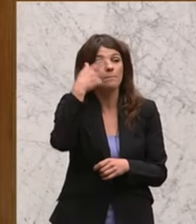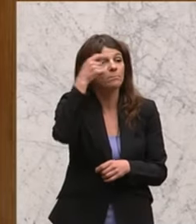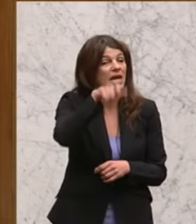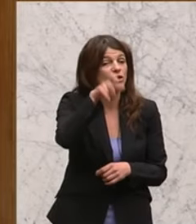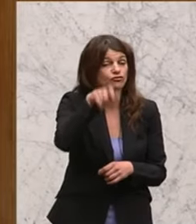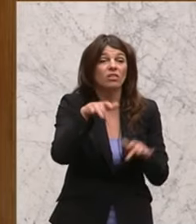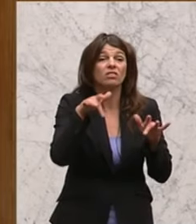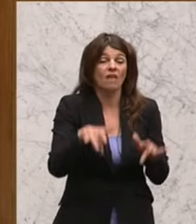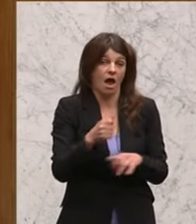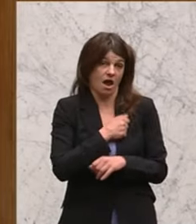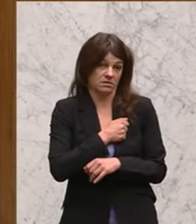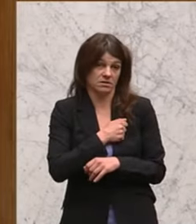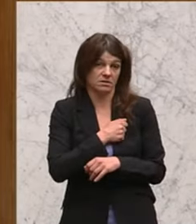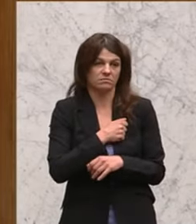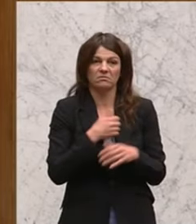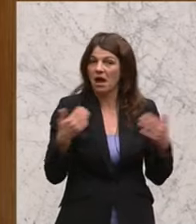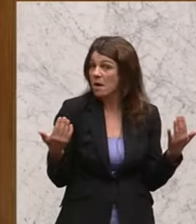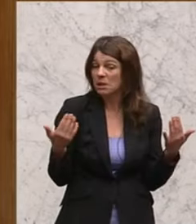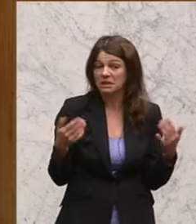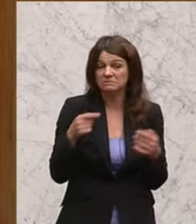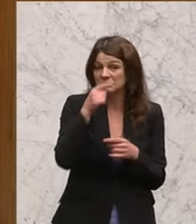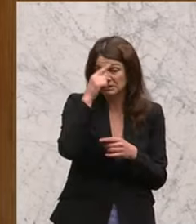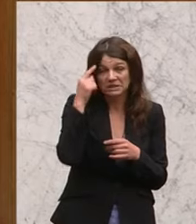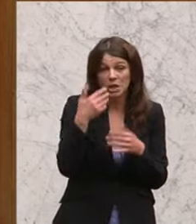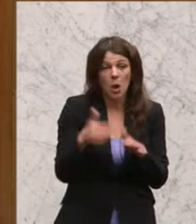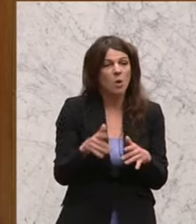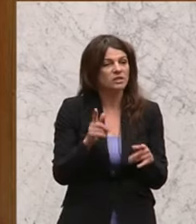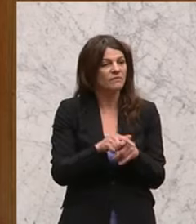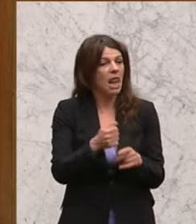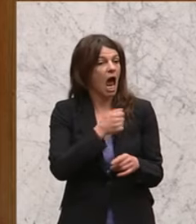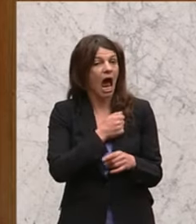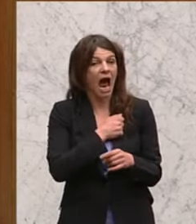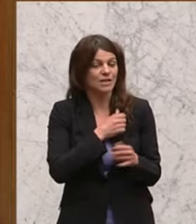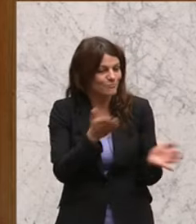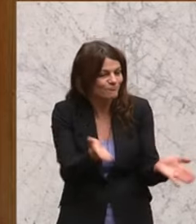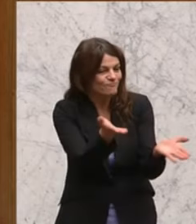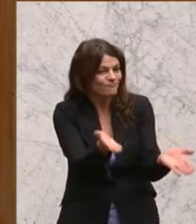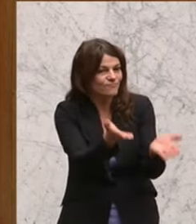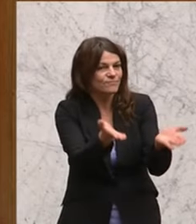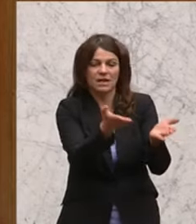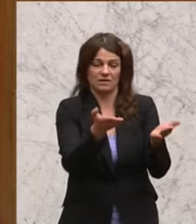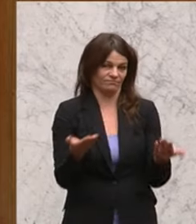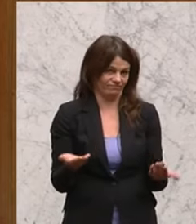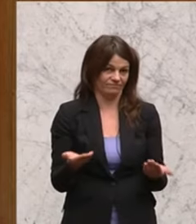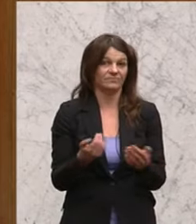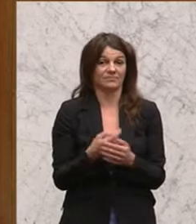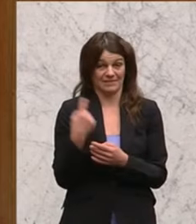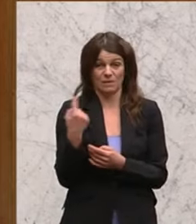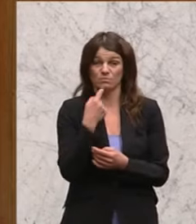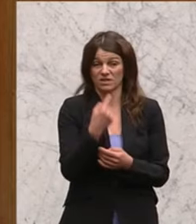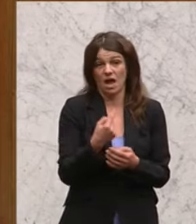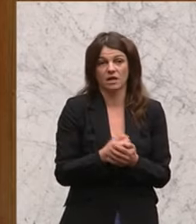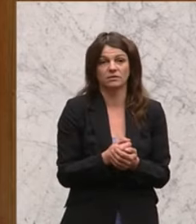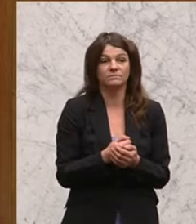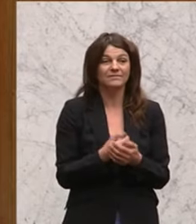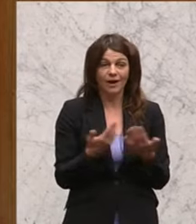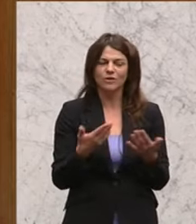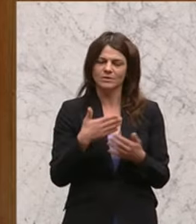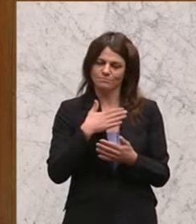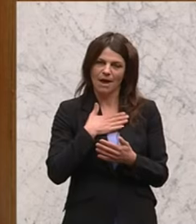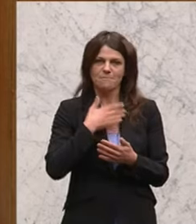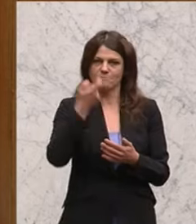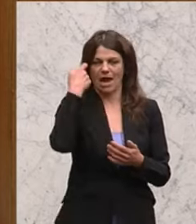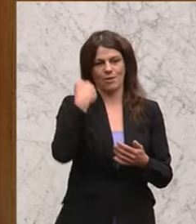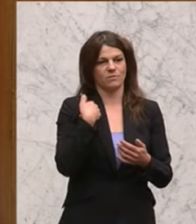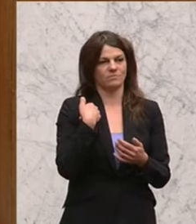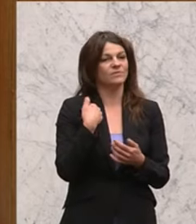haben Ängste. Aber es macht keinen Sinn, sie in diesen Ängsten zu bestärken. Und das genau ist ein Zutritt, den ich